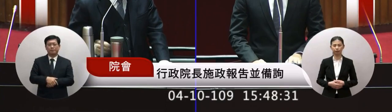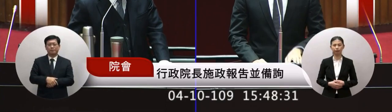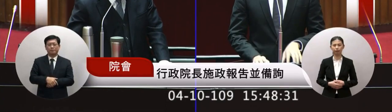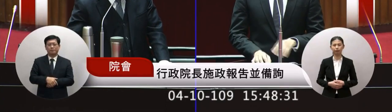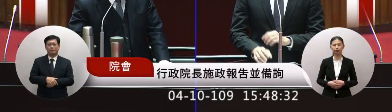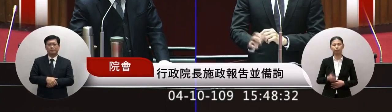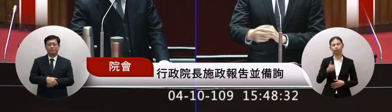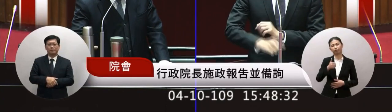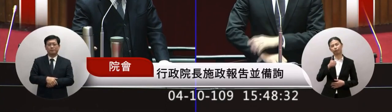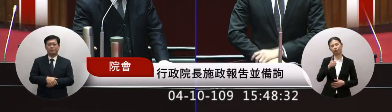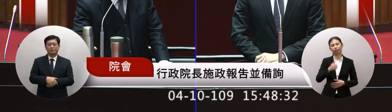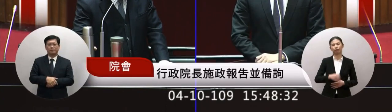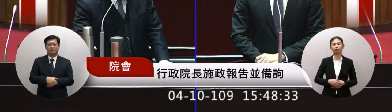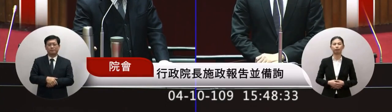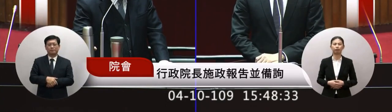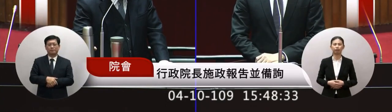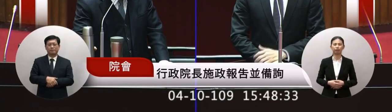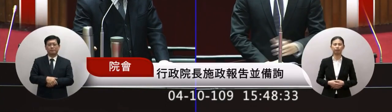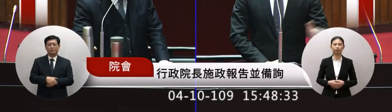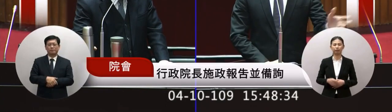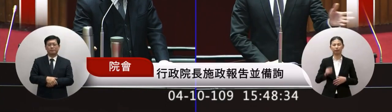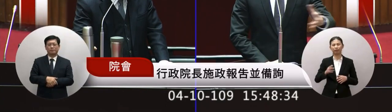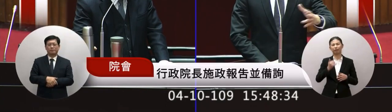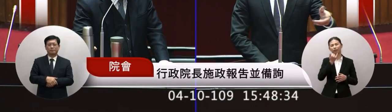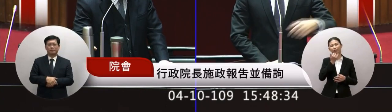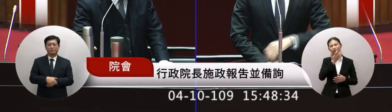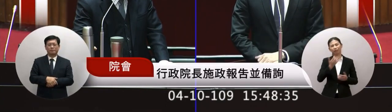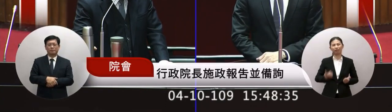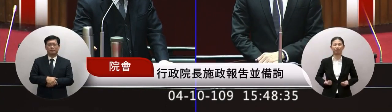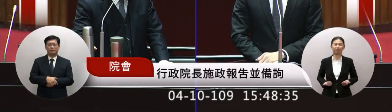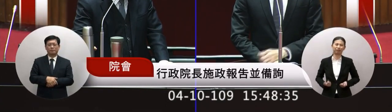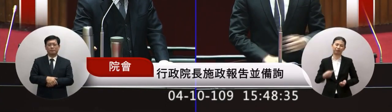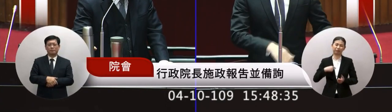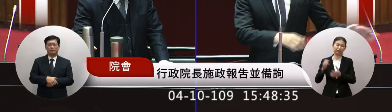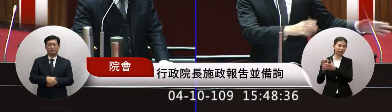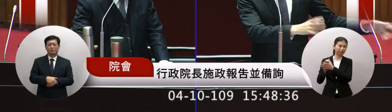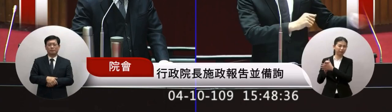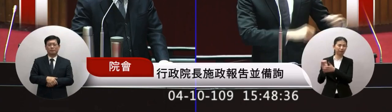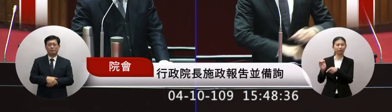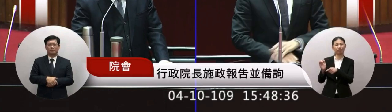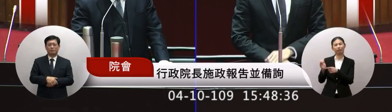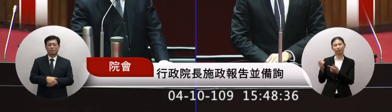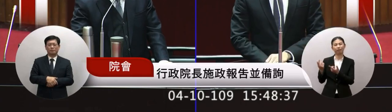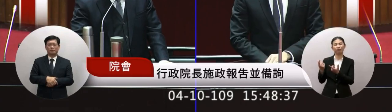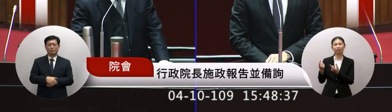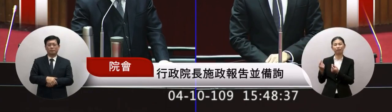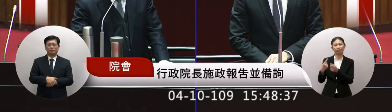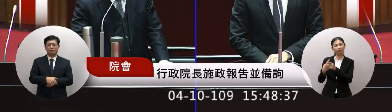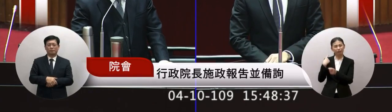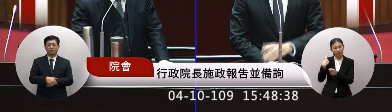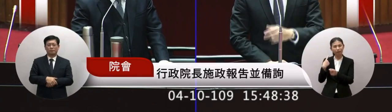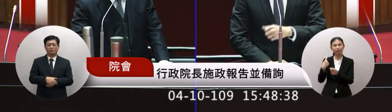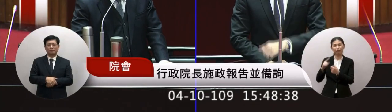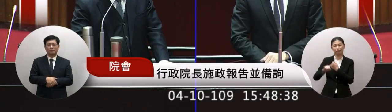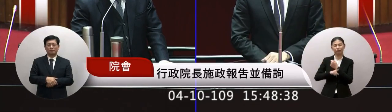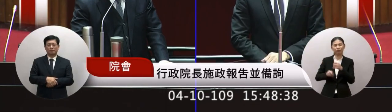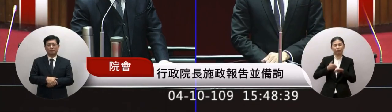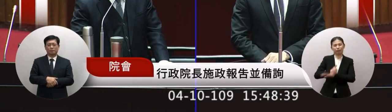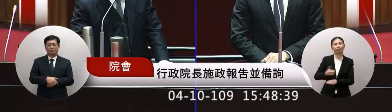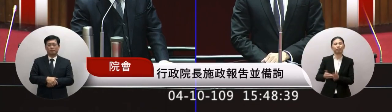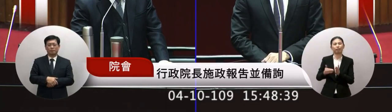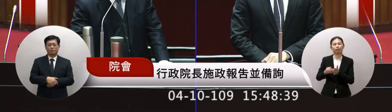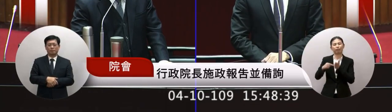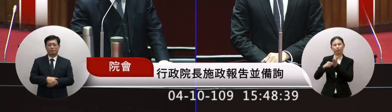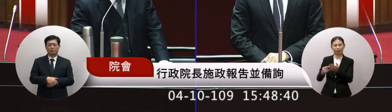好。其实吼，而且马上讲笑一下啦吼。我家己朋友吼，有嘛是即个过旧年通过了后结婚的啦吼，